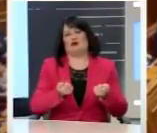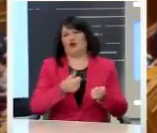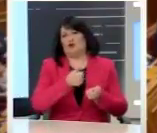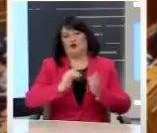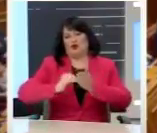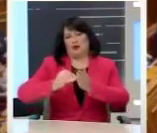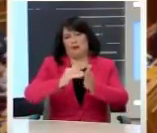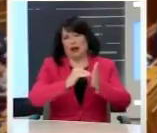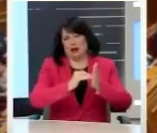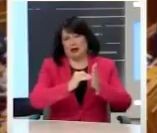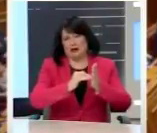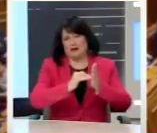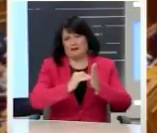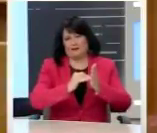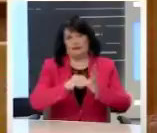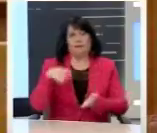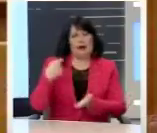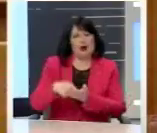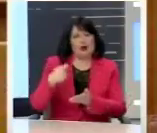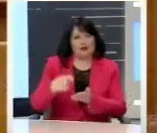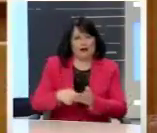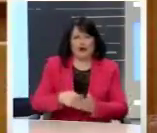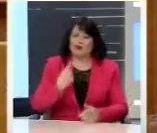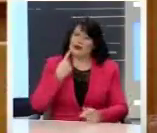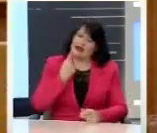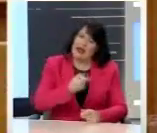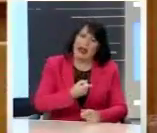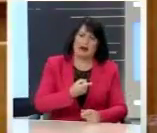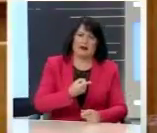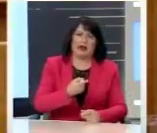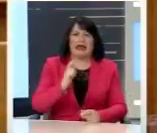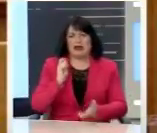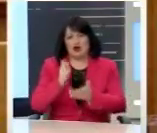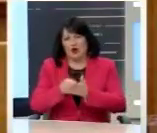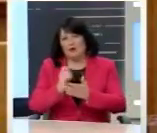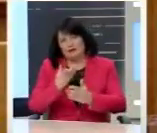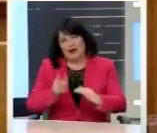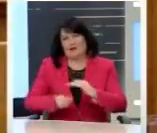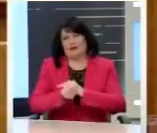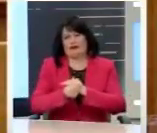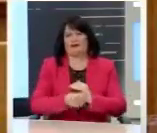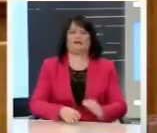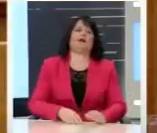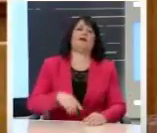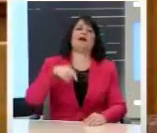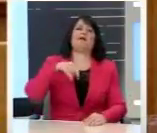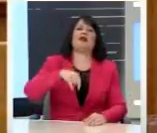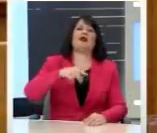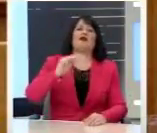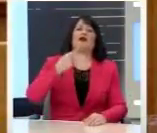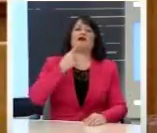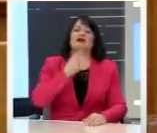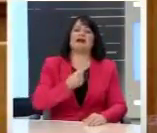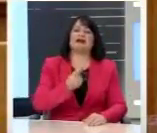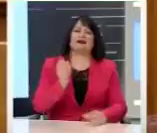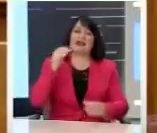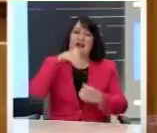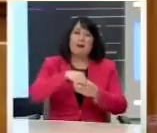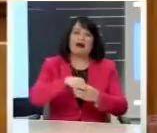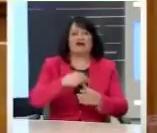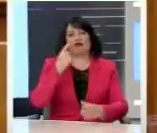τους. Επιπληρωμή νόμιμη ή όχι. Παπαθεοδόρου, θα παρέμβουμε για τον ρόλο της